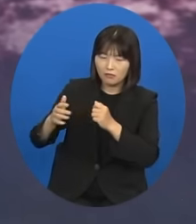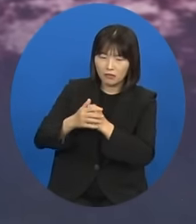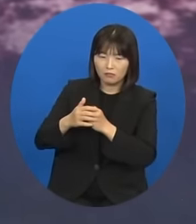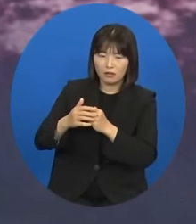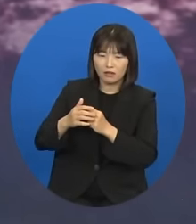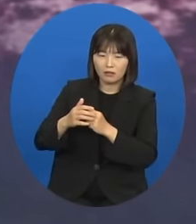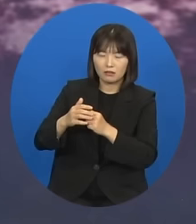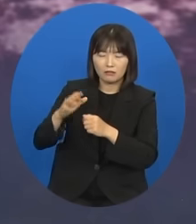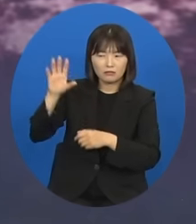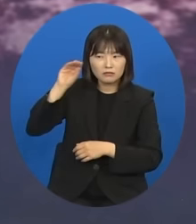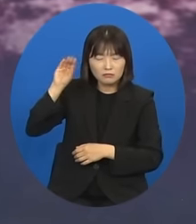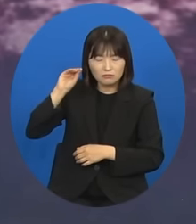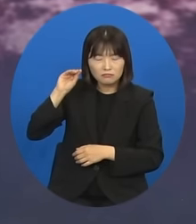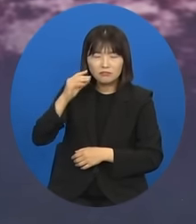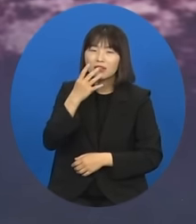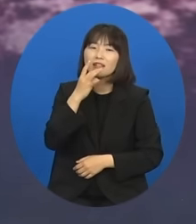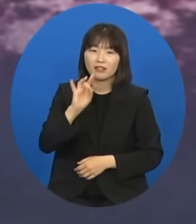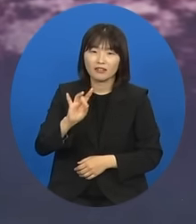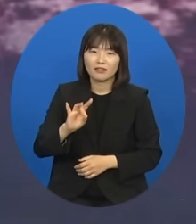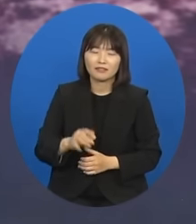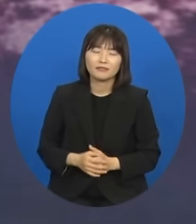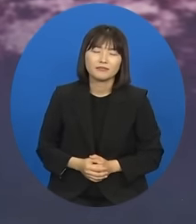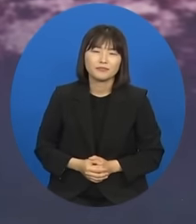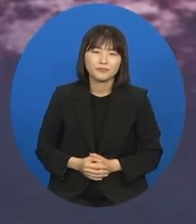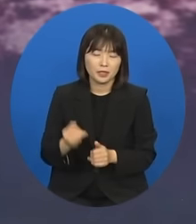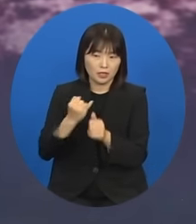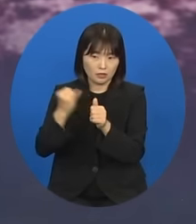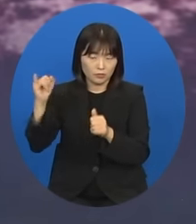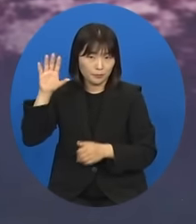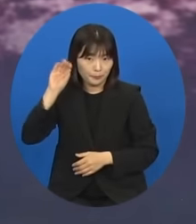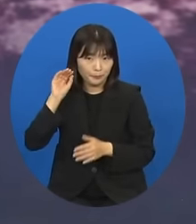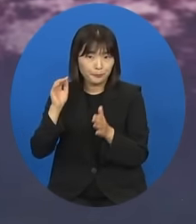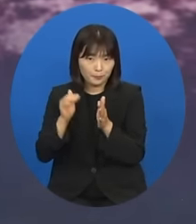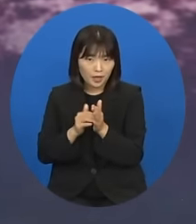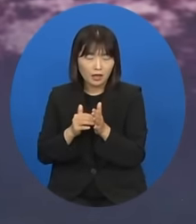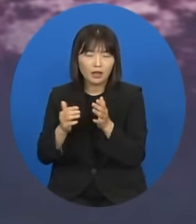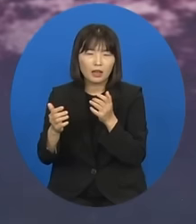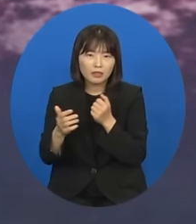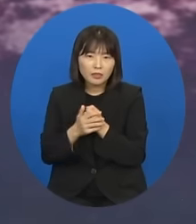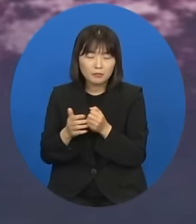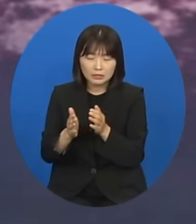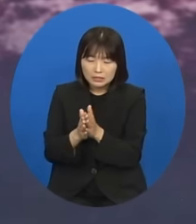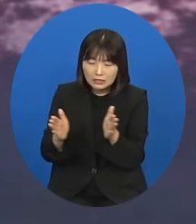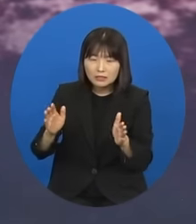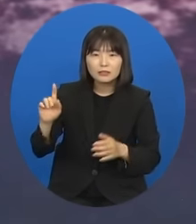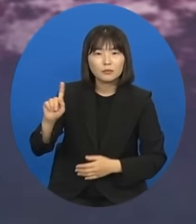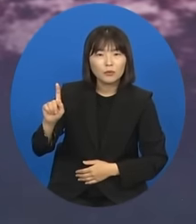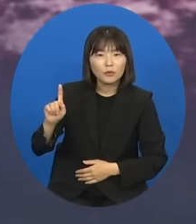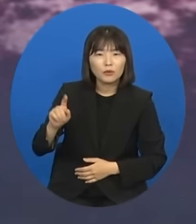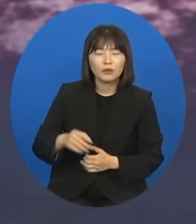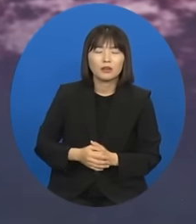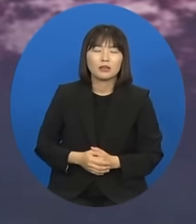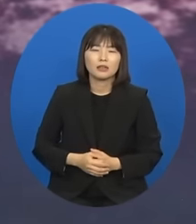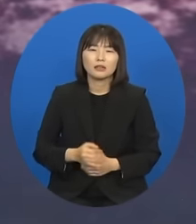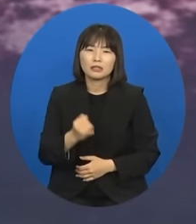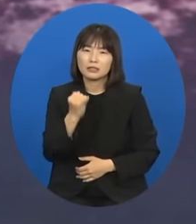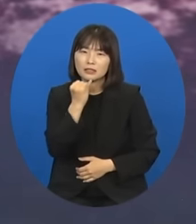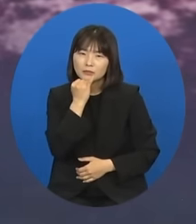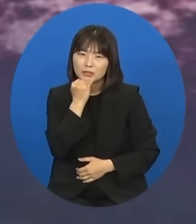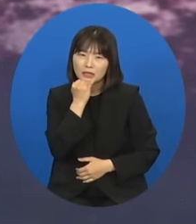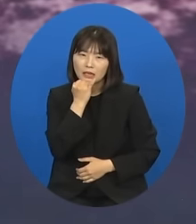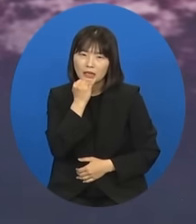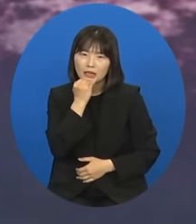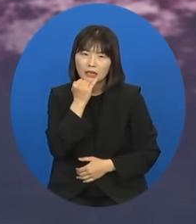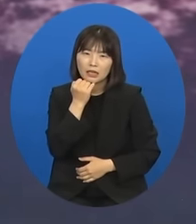당연하다고 볼 수가 있겠습니다 그 그녀가 들었기 때문에 뭐가 시작이 되냐면요 리브가 감독